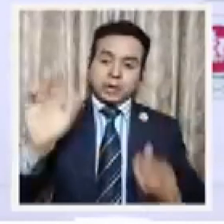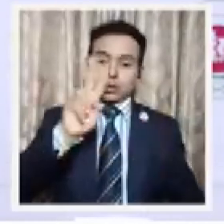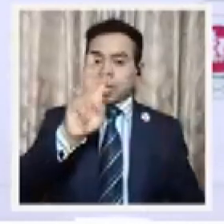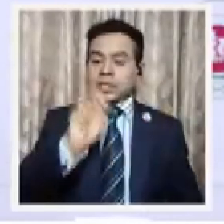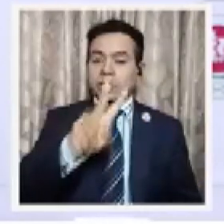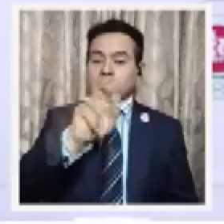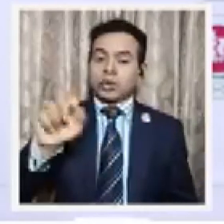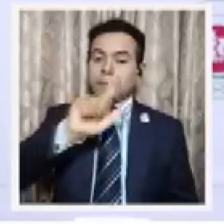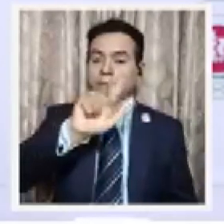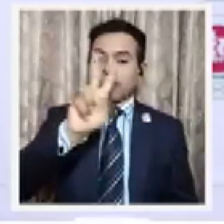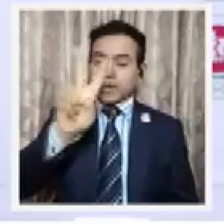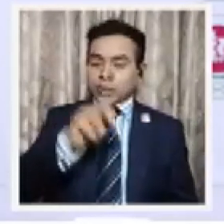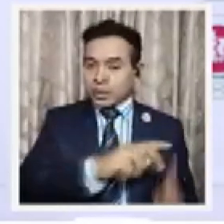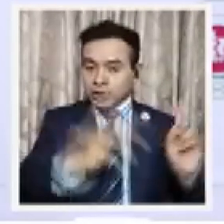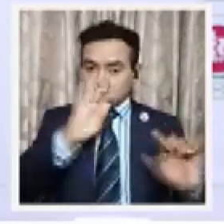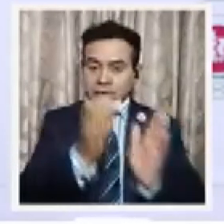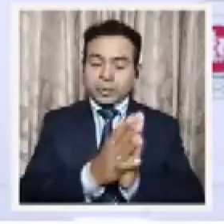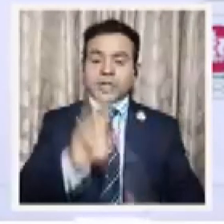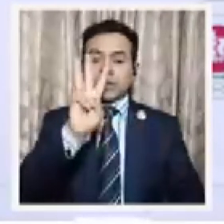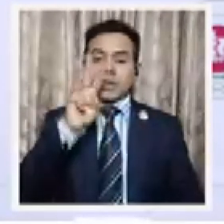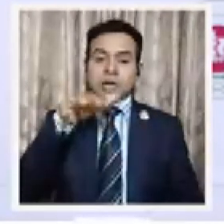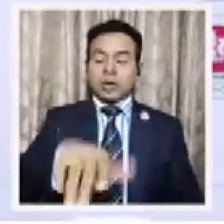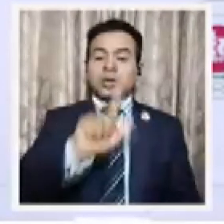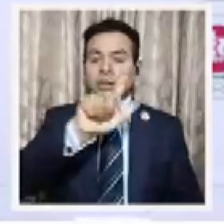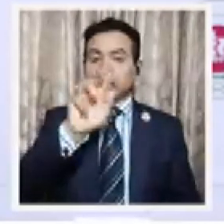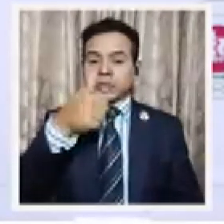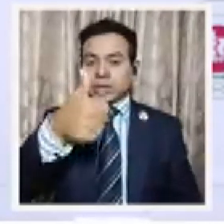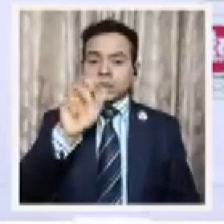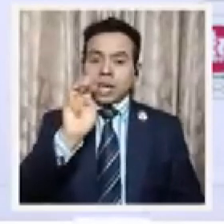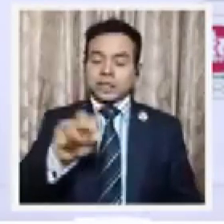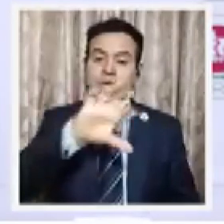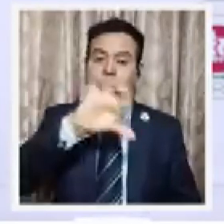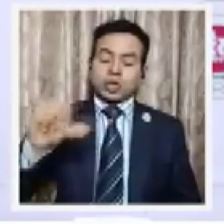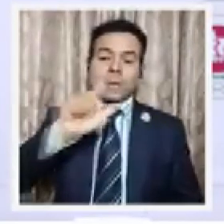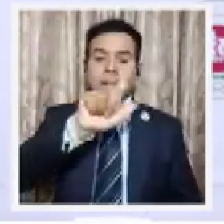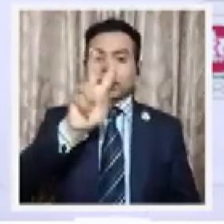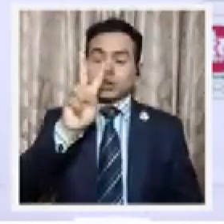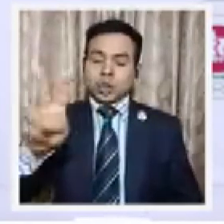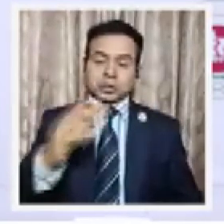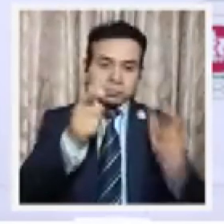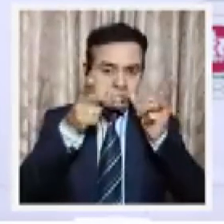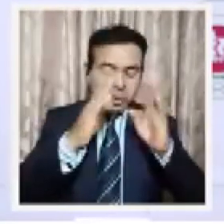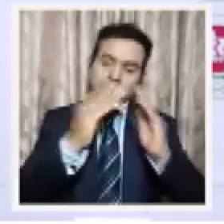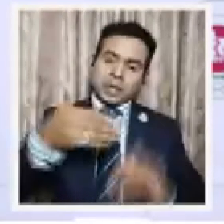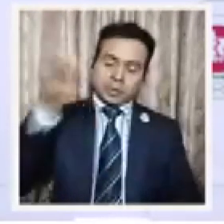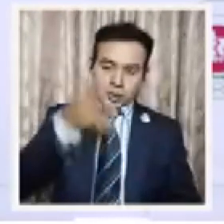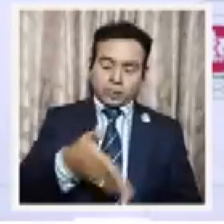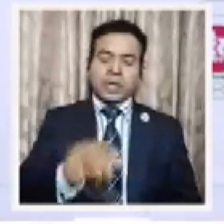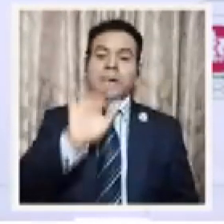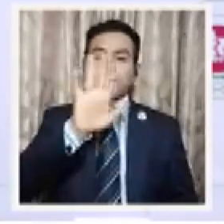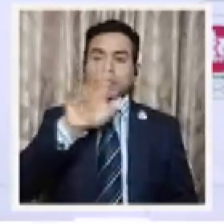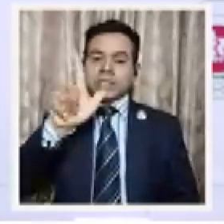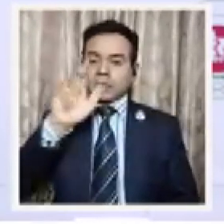434,397 জন। 24 ঘন্টায় কোয়ারেন্টাইন থেকে ছাড়া পেয়েছেন 2,272 জন এবং এ পর্যন্ত কোয়ারেন্টাইন থেকে ছাড়া পেয়েছেন